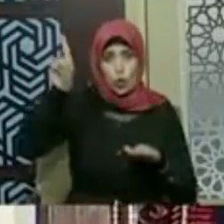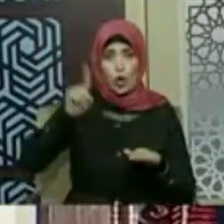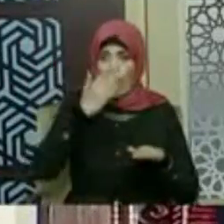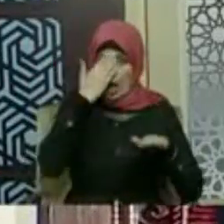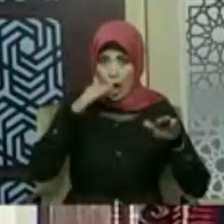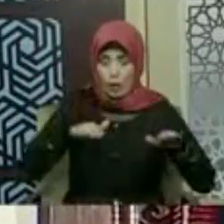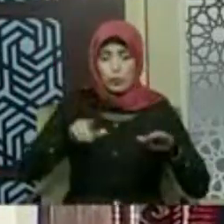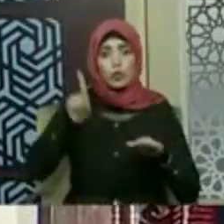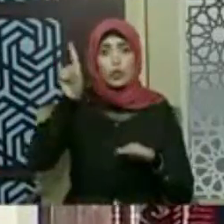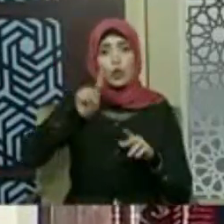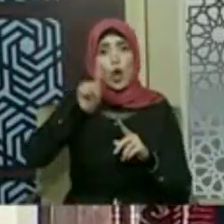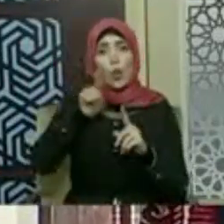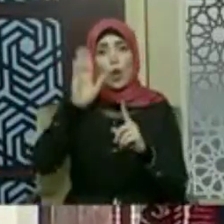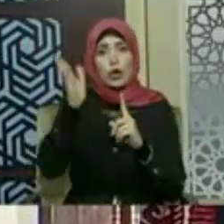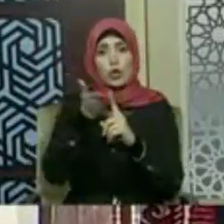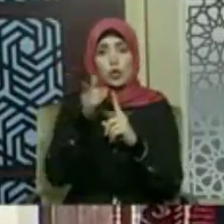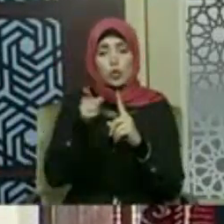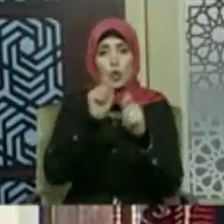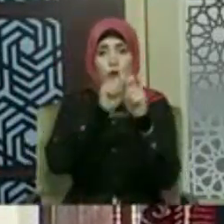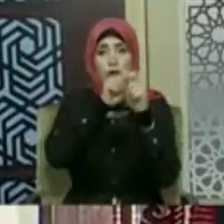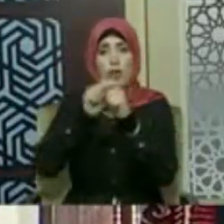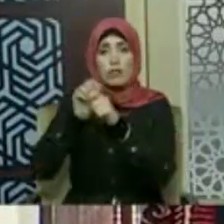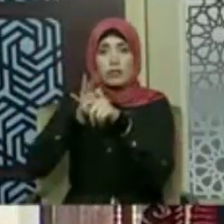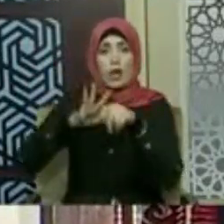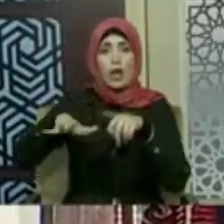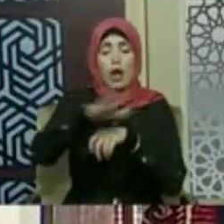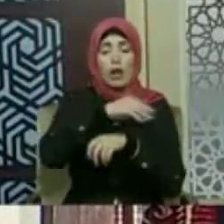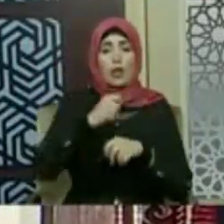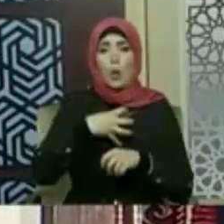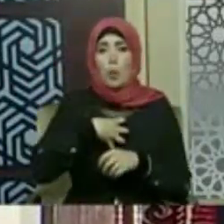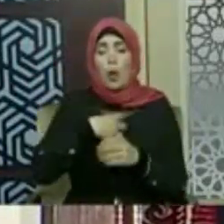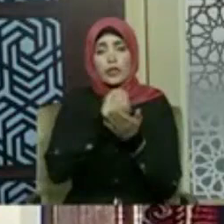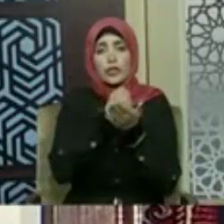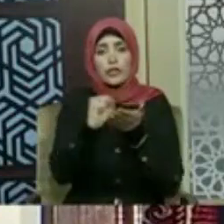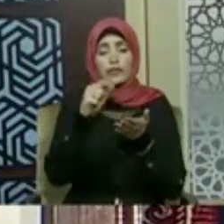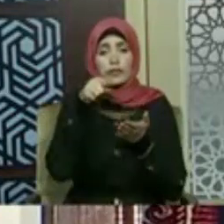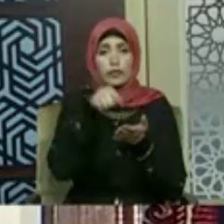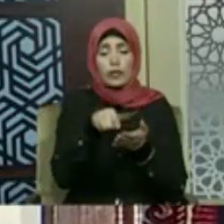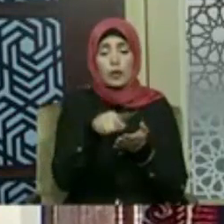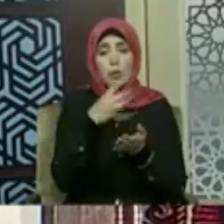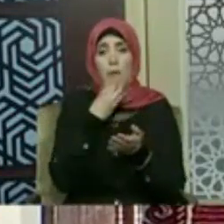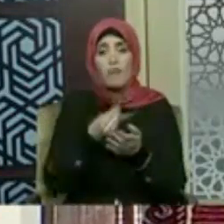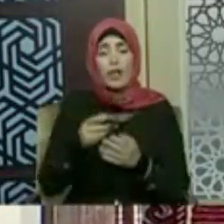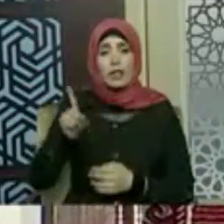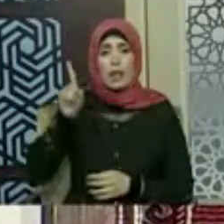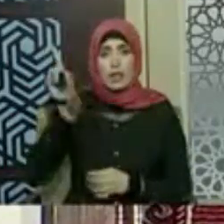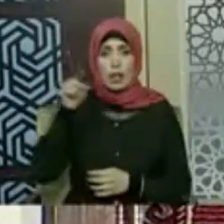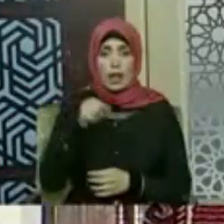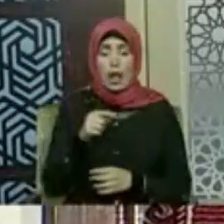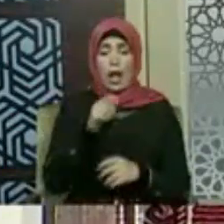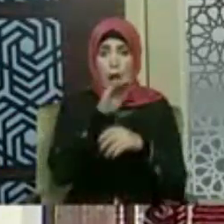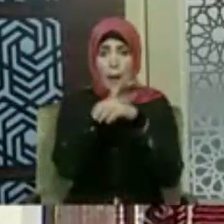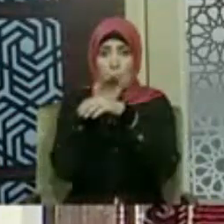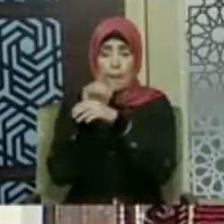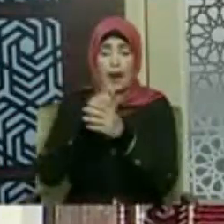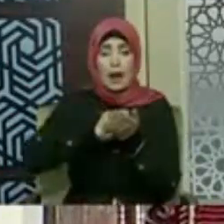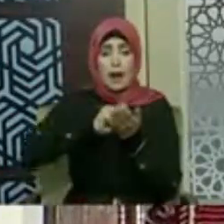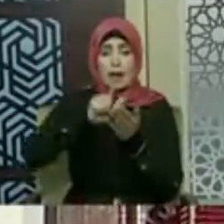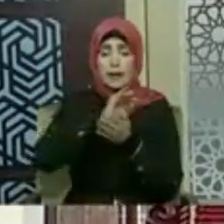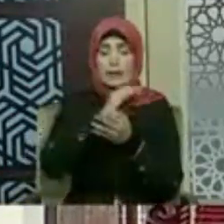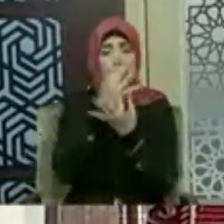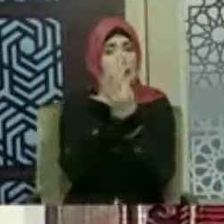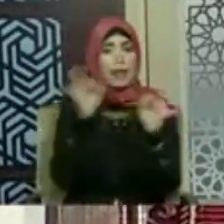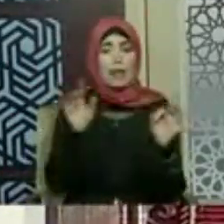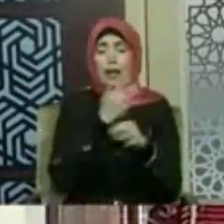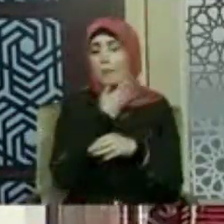الله ورسوله نصح الأمة وكشف الله به الغمة، بلغ الرسالة